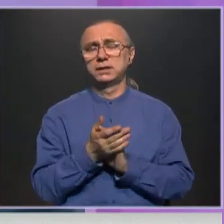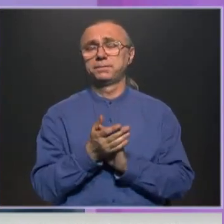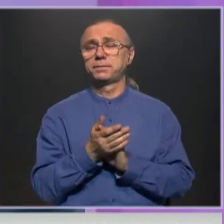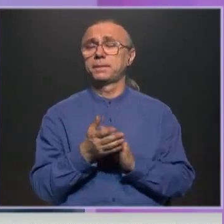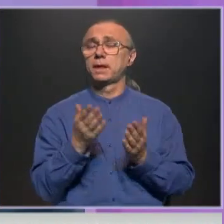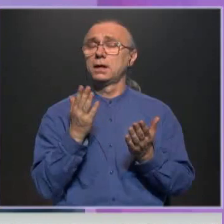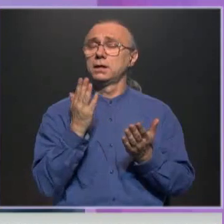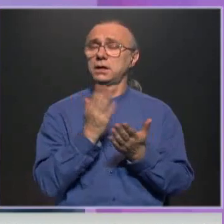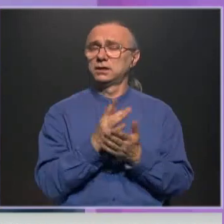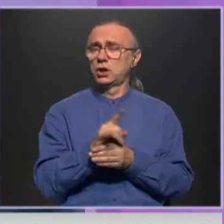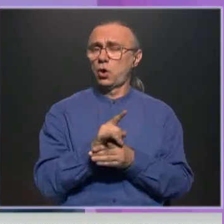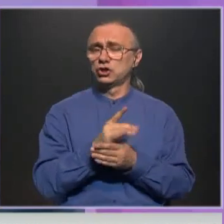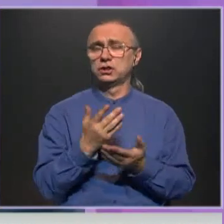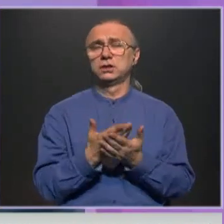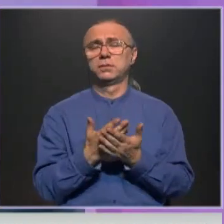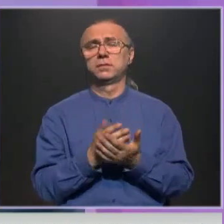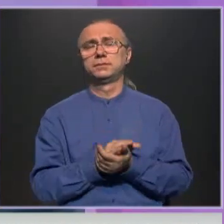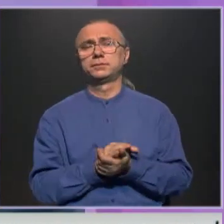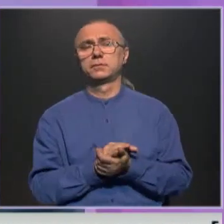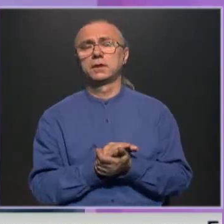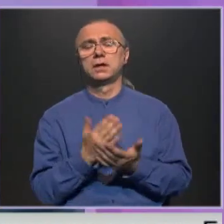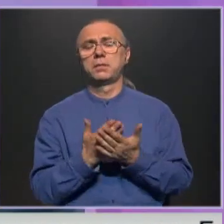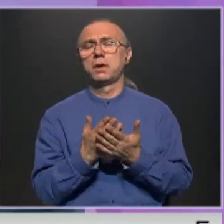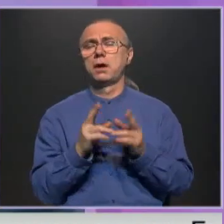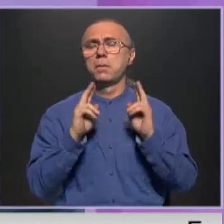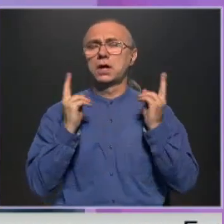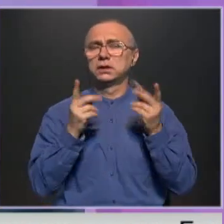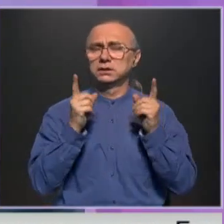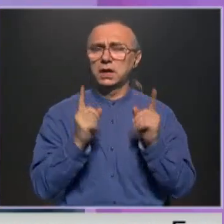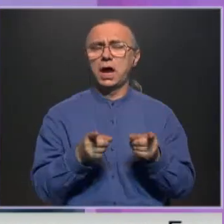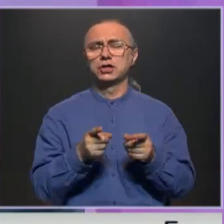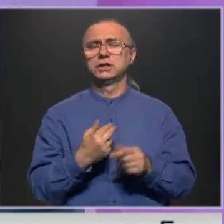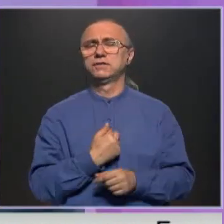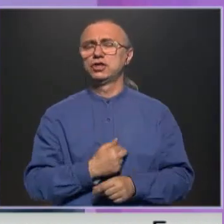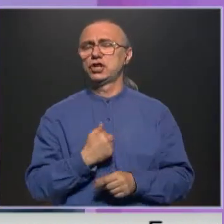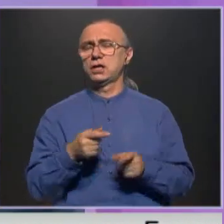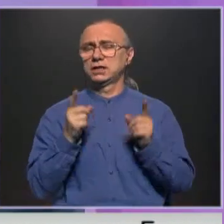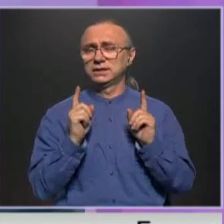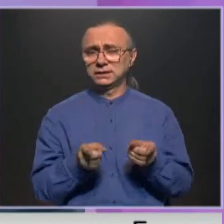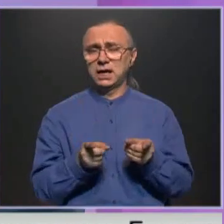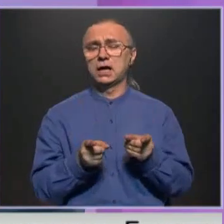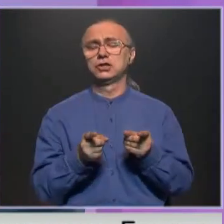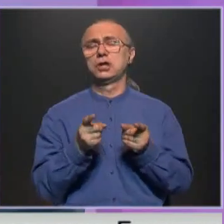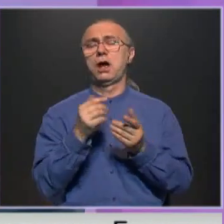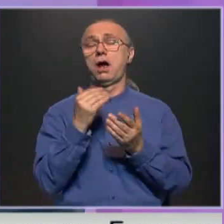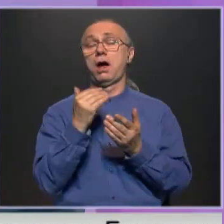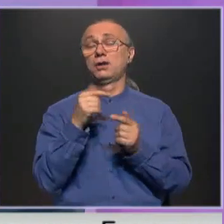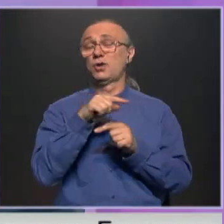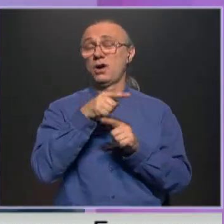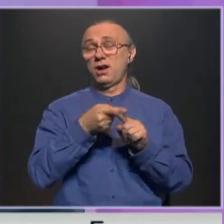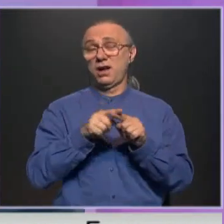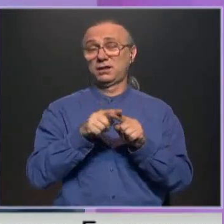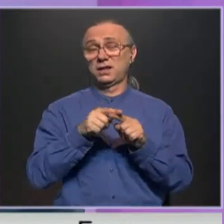страницы в соцсетях. Монастырь настоящий или батюшка настоящий. Используется фотография, но страницы не имеют реально к нему отношения. Сложность. Поэтому,